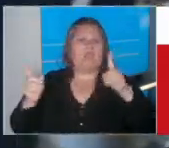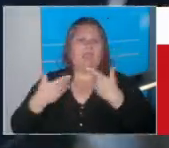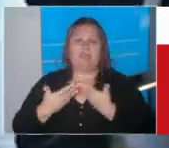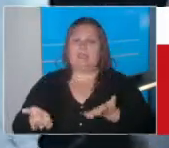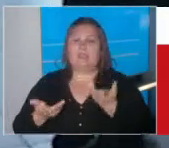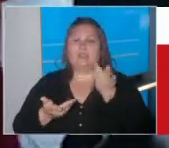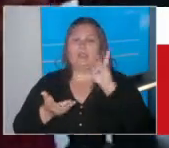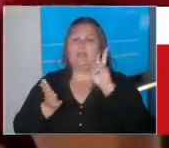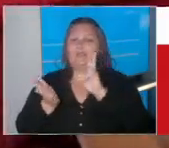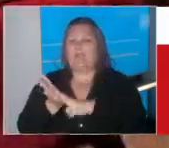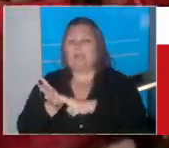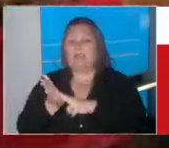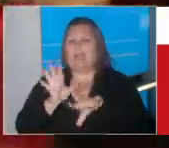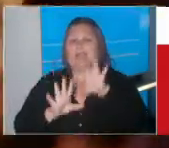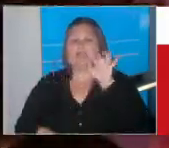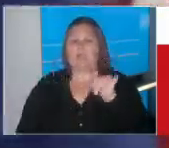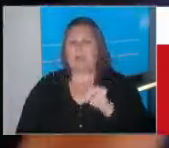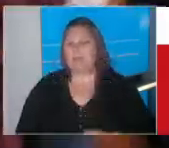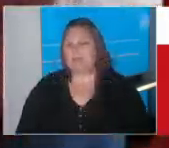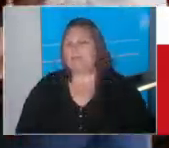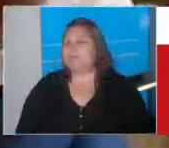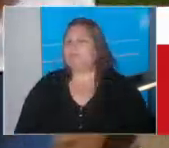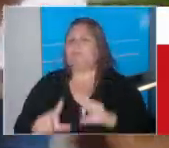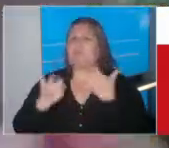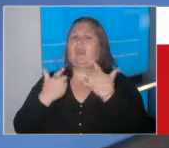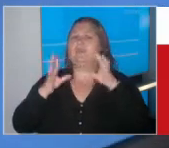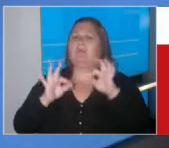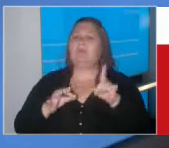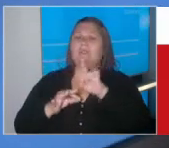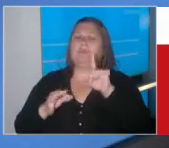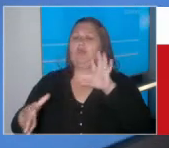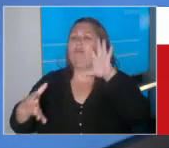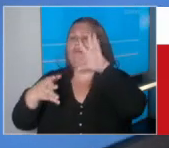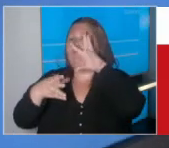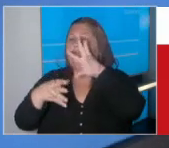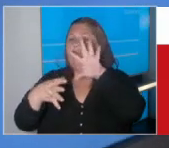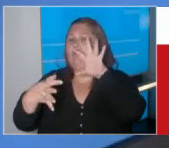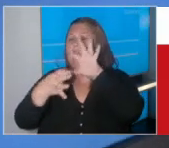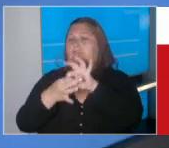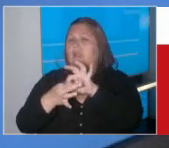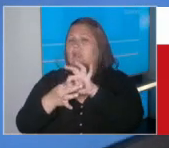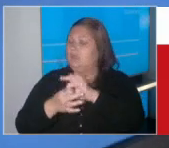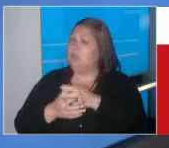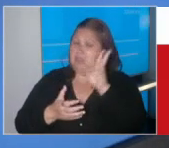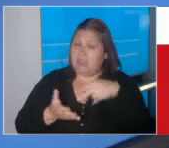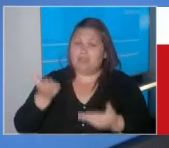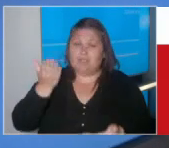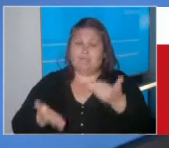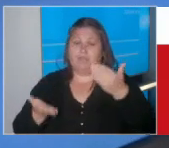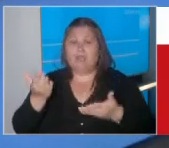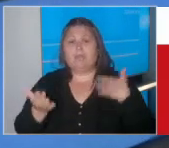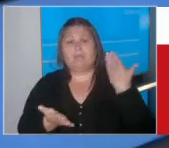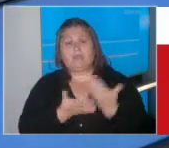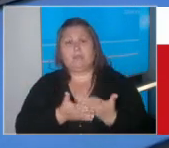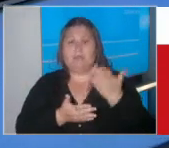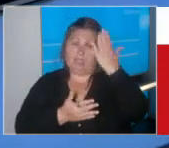יותר מדי הצדקה להצביע למרץ, אלא נוסטלגיה. אז למה בעצם לא להתאחד? זאת אומרת, בסוף, נכון, יש הבדלים בין המצעים, אני מכירה